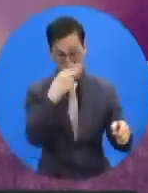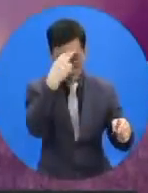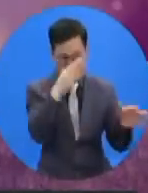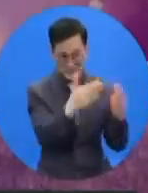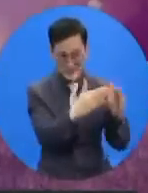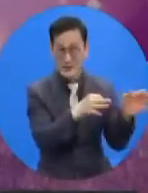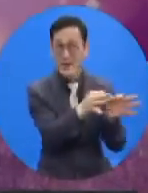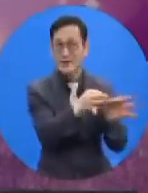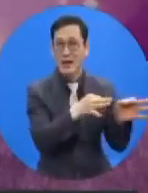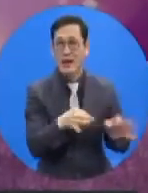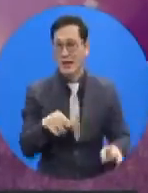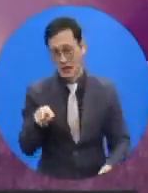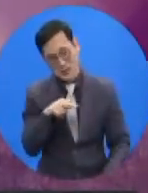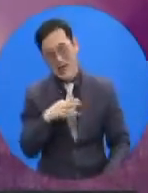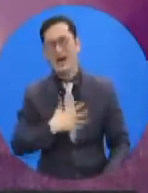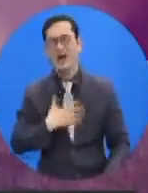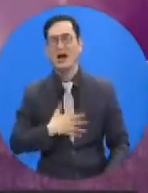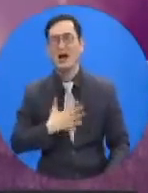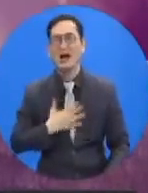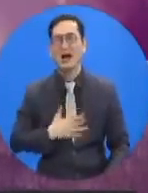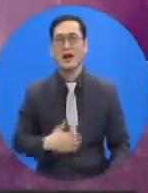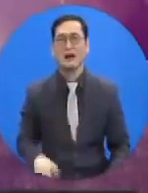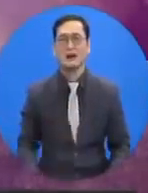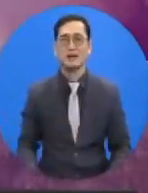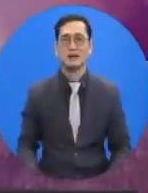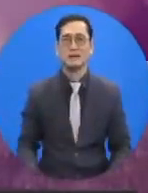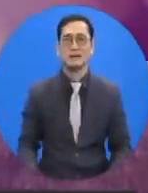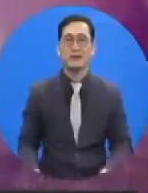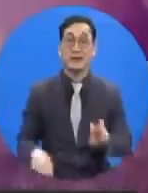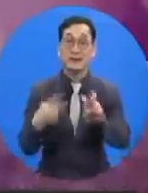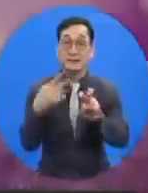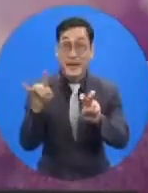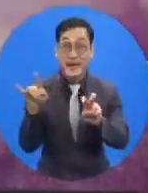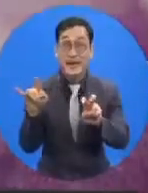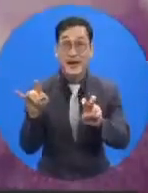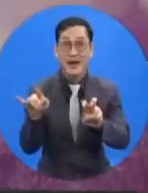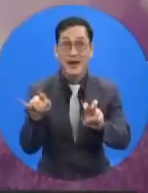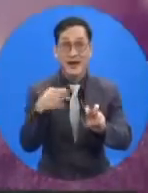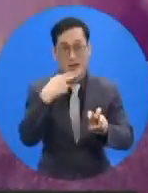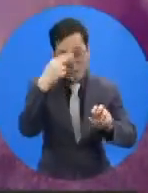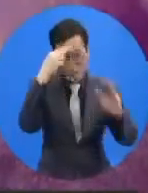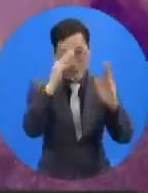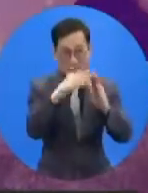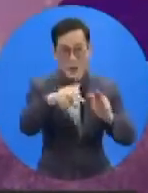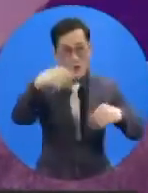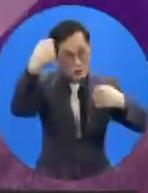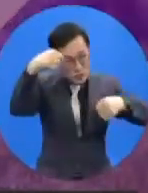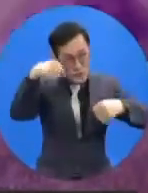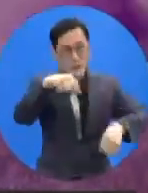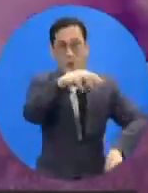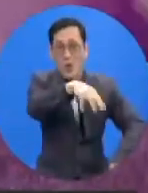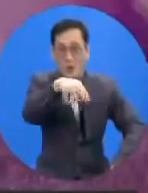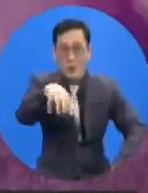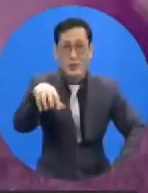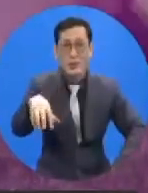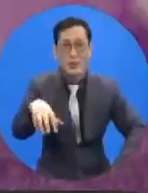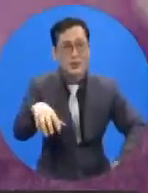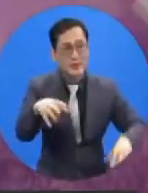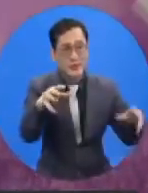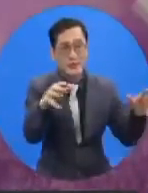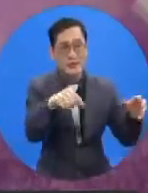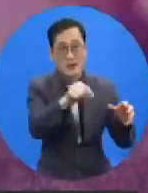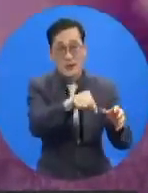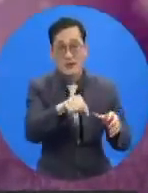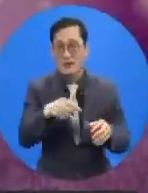연일 20대 청춘들의 클럽 문제, 뭐 헌팅 포차 문제, 이런 룸살롱 문제 다 언론에서